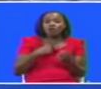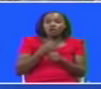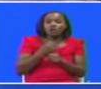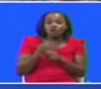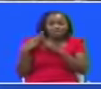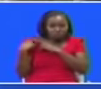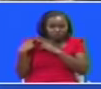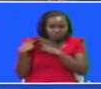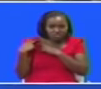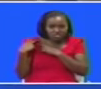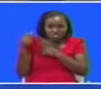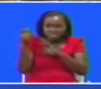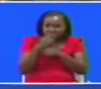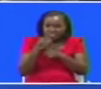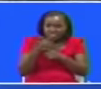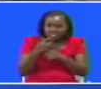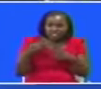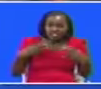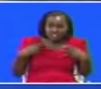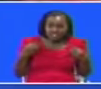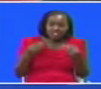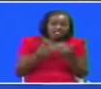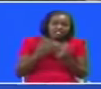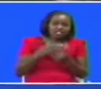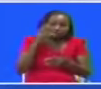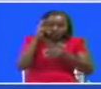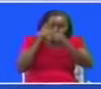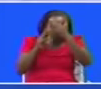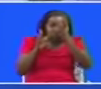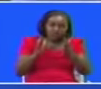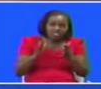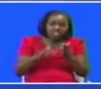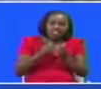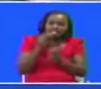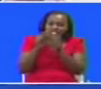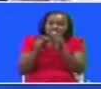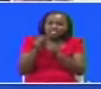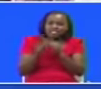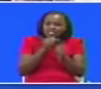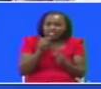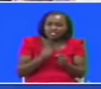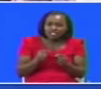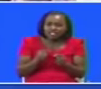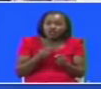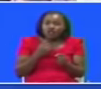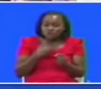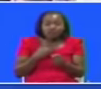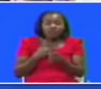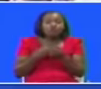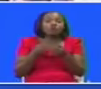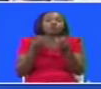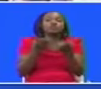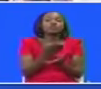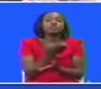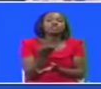healthcare professionals Australia. Sasa kila mwaka tunafikia kiwango, tunaproduce zaidi ya kile